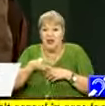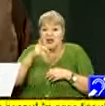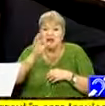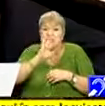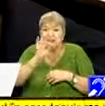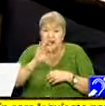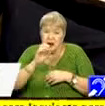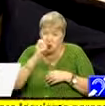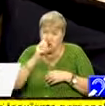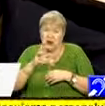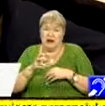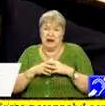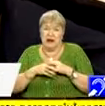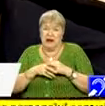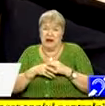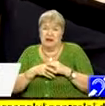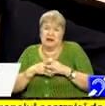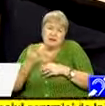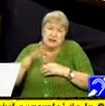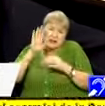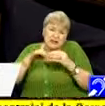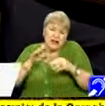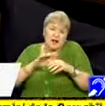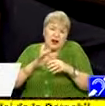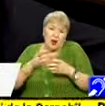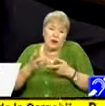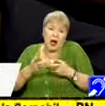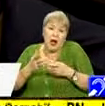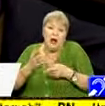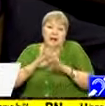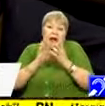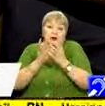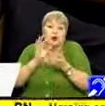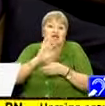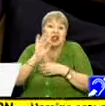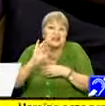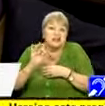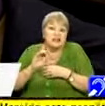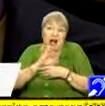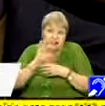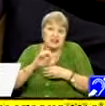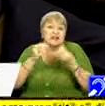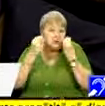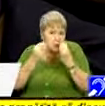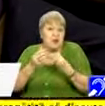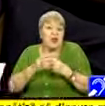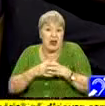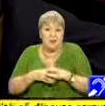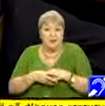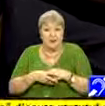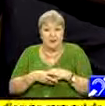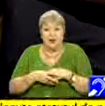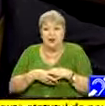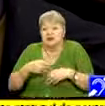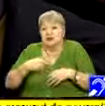urât adica sa ar putea să fie pe partea asta dar eu zic ca ce am scris am scris bine Nu știu perfect